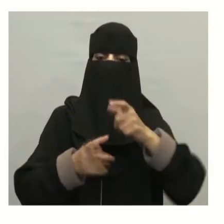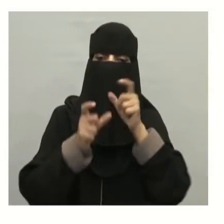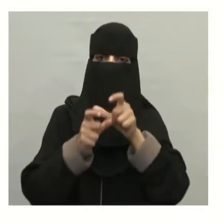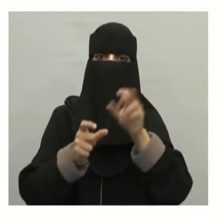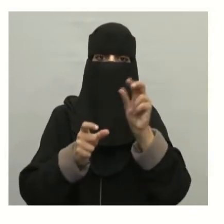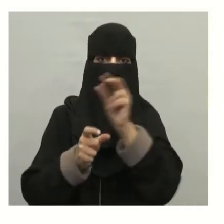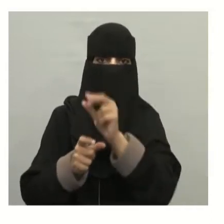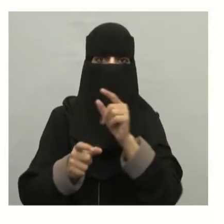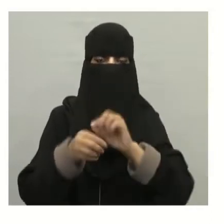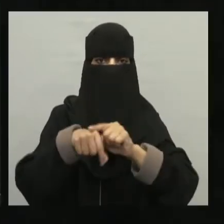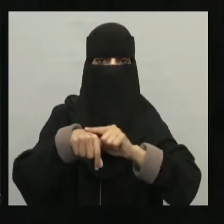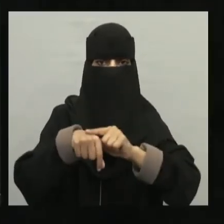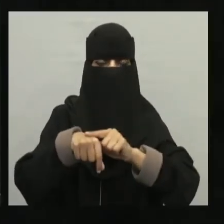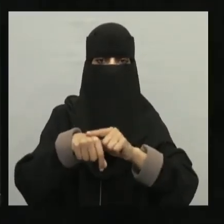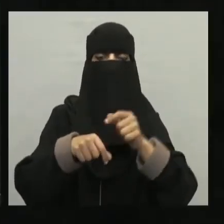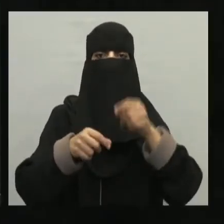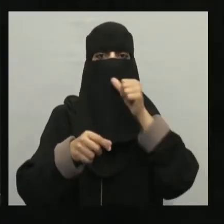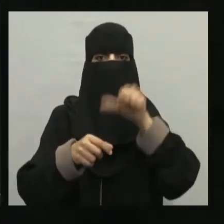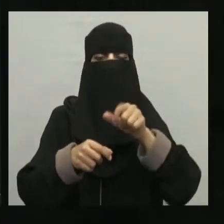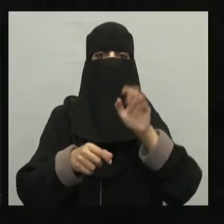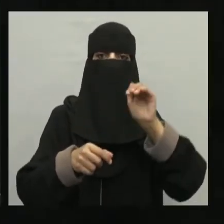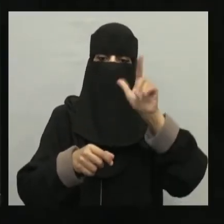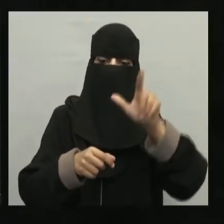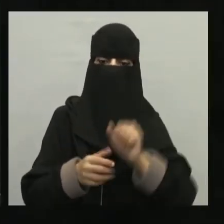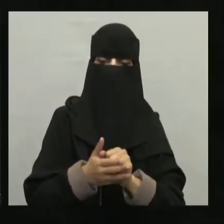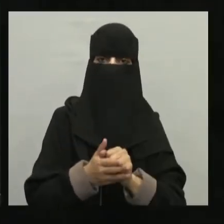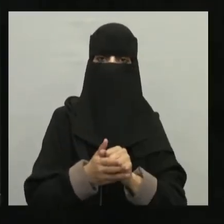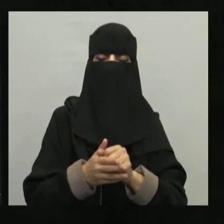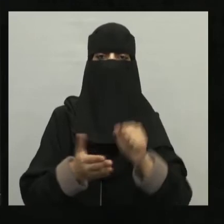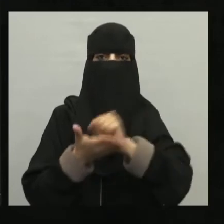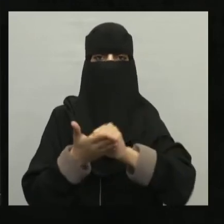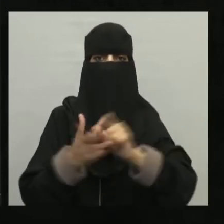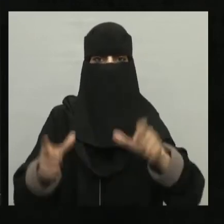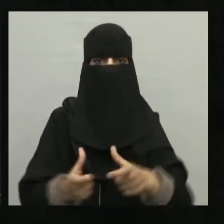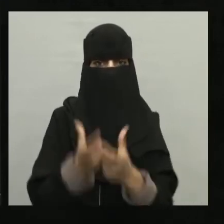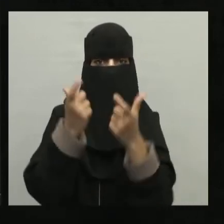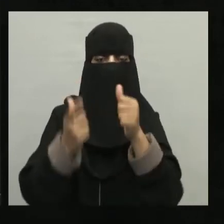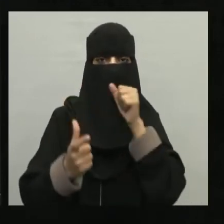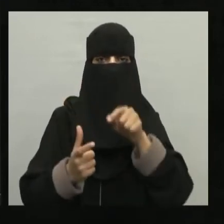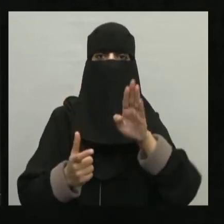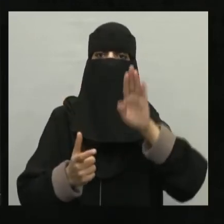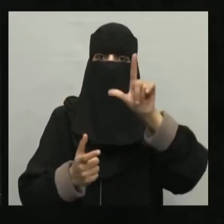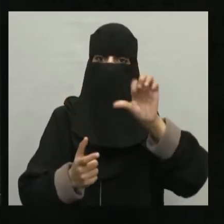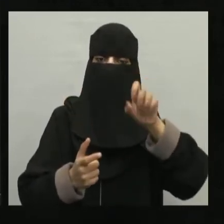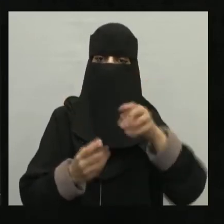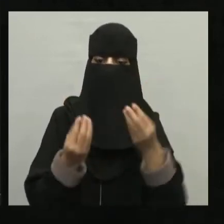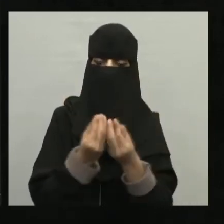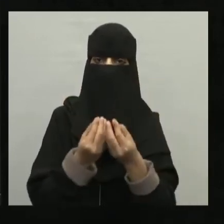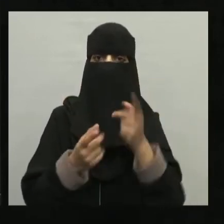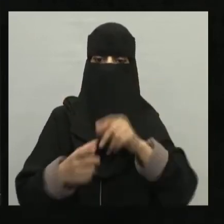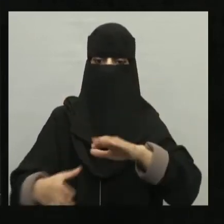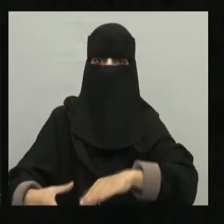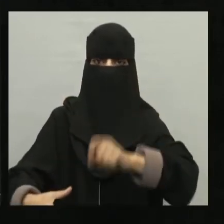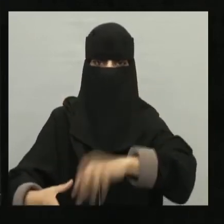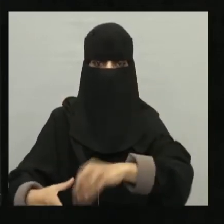بقع الصدأ بالماء والخل، تنظيف المرحاض يوميا بالماء والكلور، تنظيف البالوعة أيضا حتى